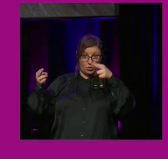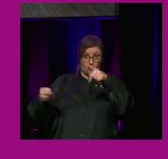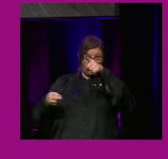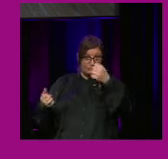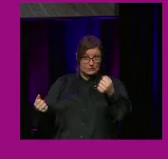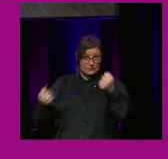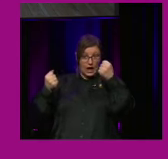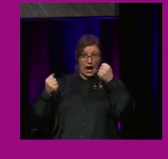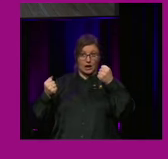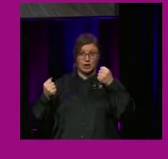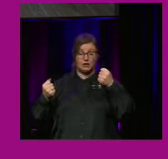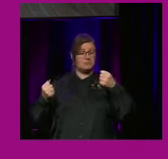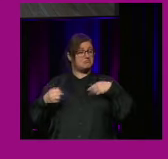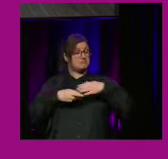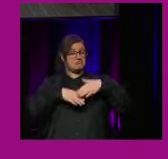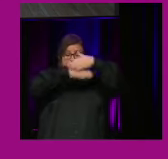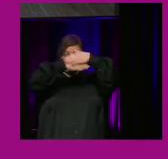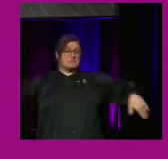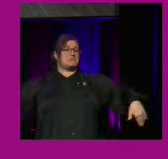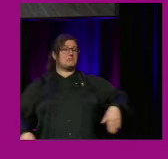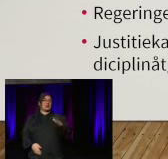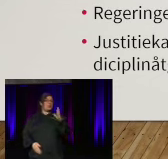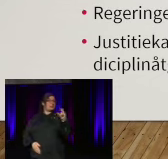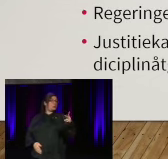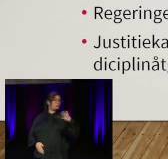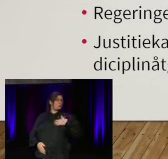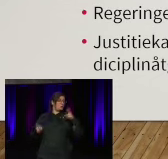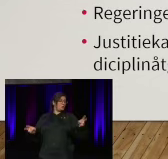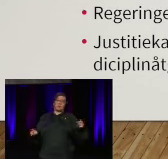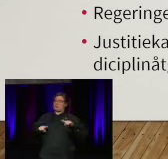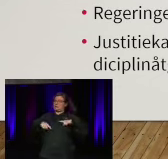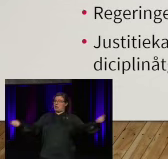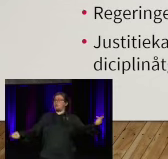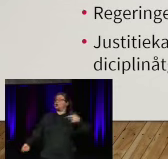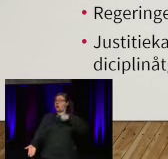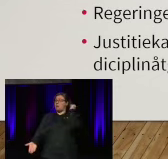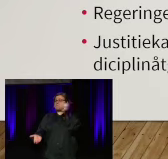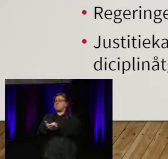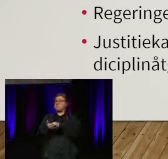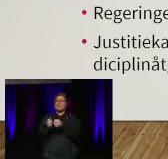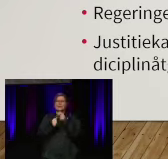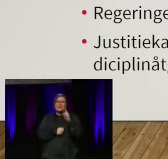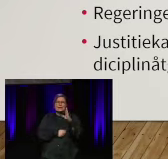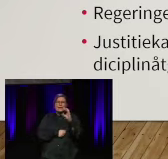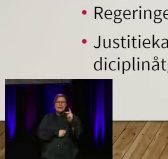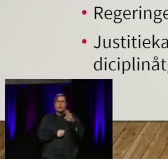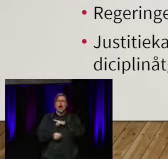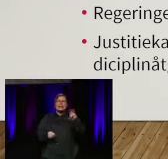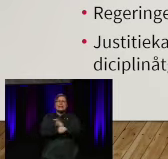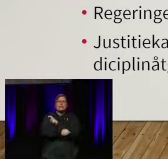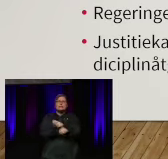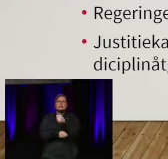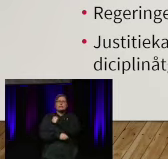själv som fullständigt oberoende av vad JK tycker och inte tycker när JK har den här makten. Det som hände då det var att Maria